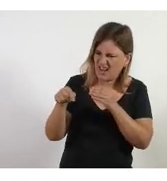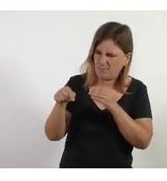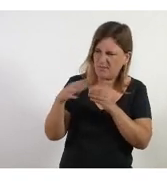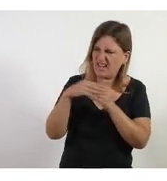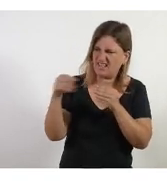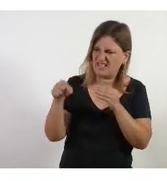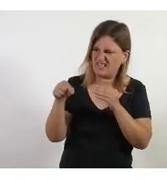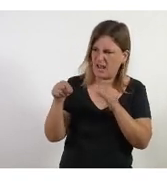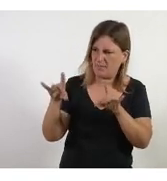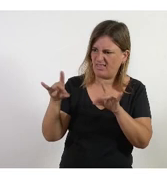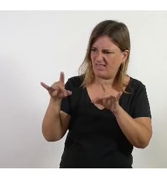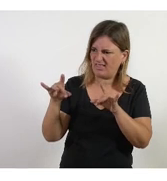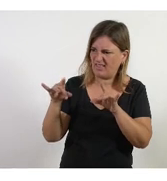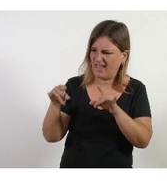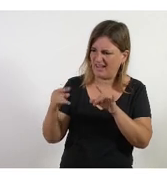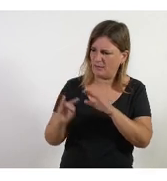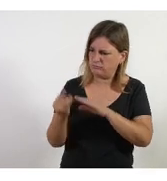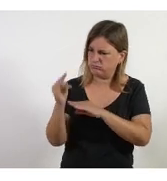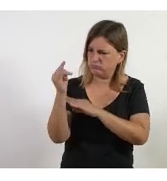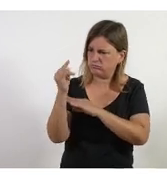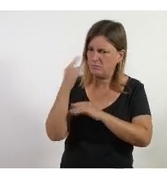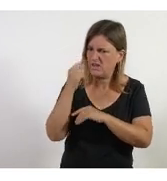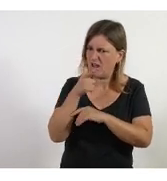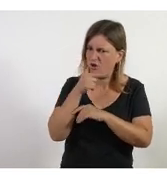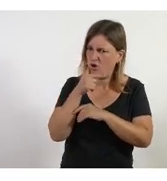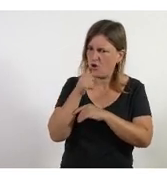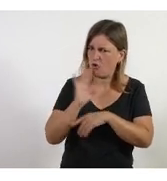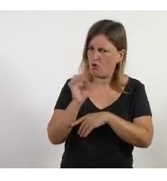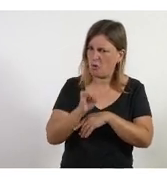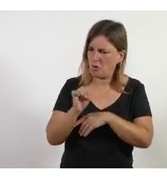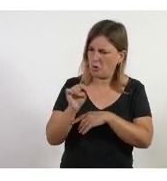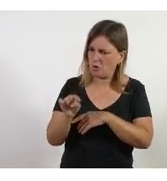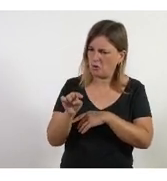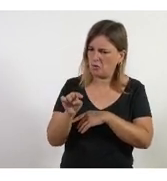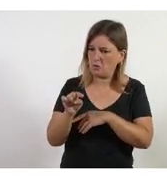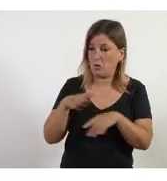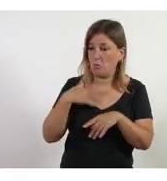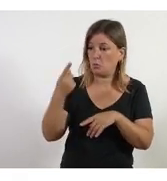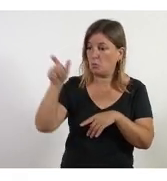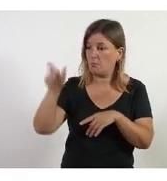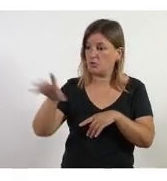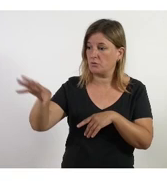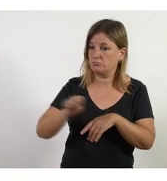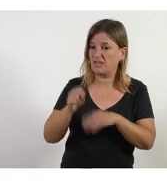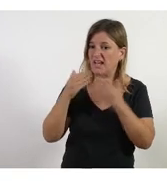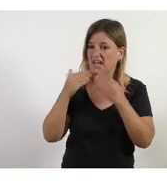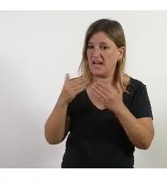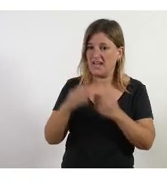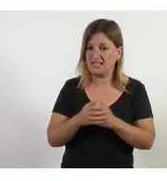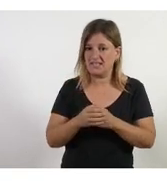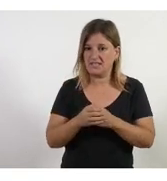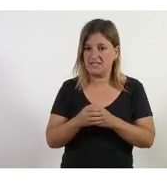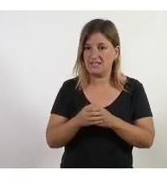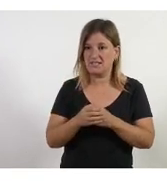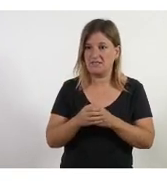aquest enciam l'ha donat la terra. Mira quin color més estupendo té. I això el deu haver collit algú. Gràcies per collir-lo. I